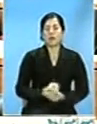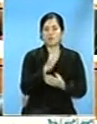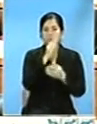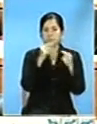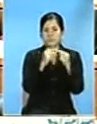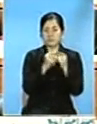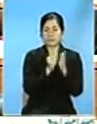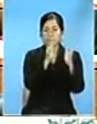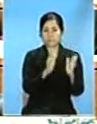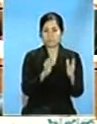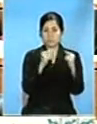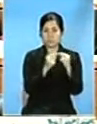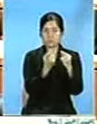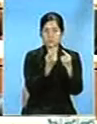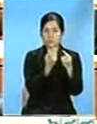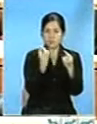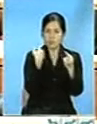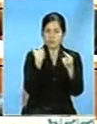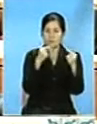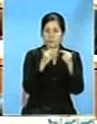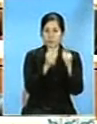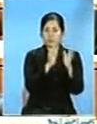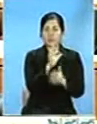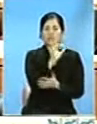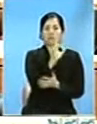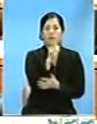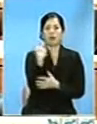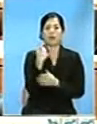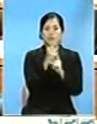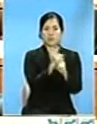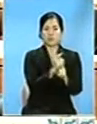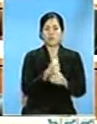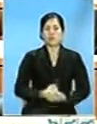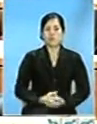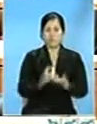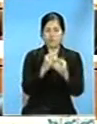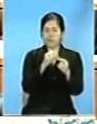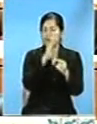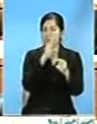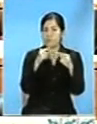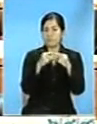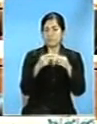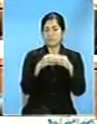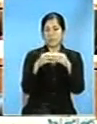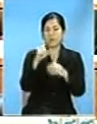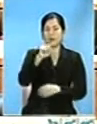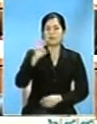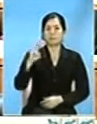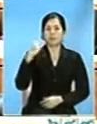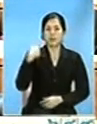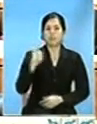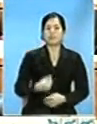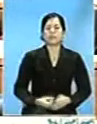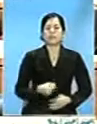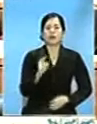นที่เหมาะสมเนี่ยเราน่าจะกำหนดไว้ที่สัก100คนส่วนที่มาของสมาชิกวุฒิสภาต้องเรียนท่านประธ